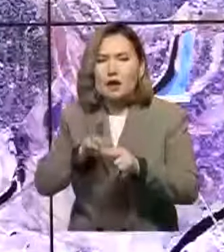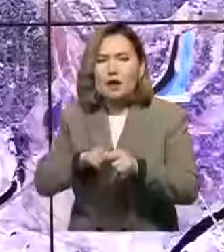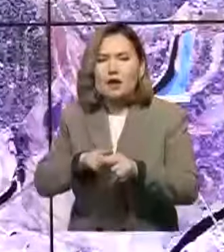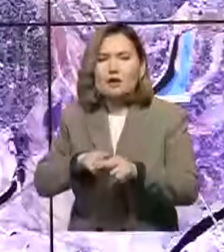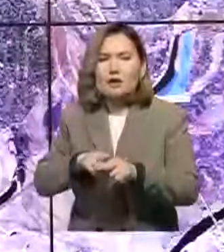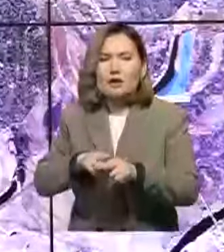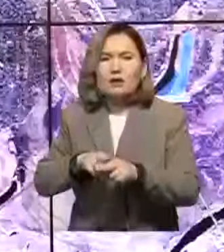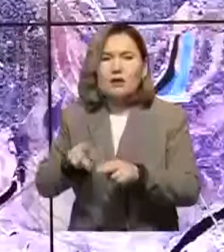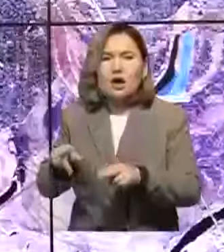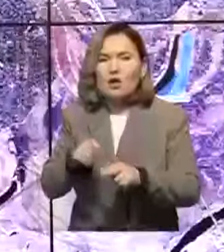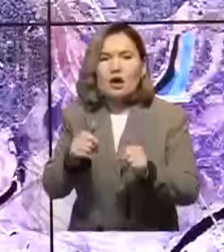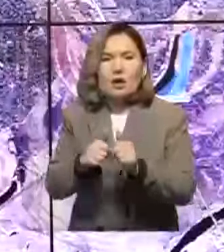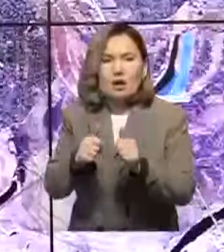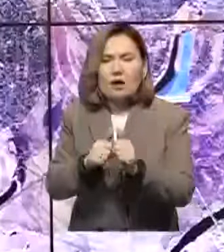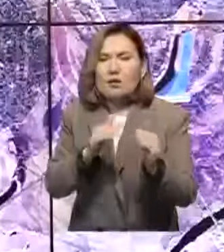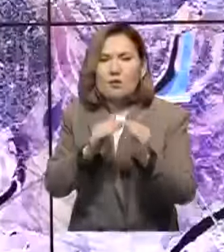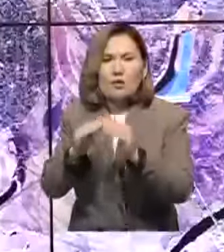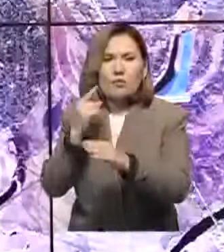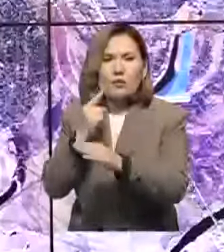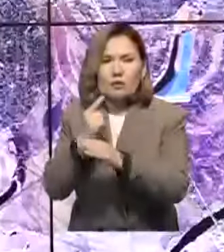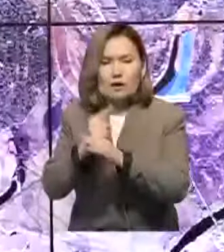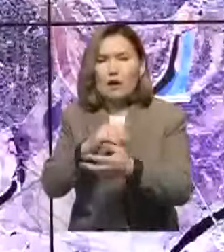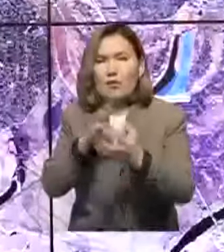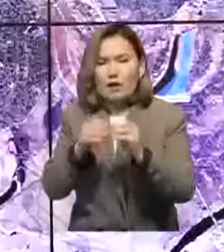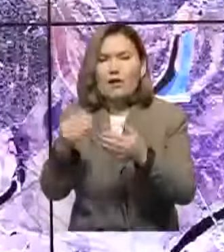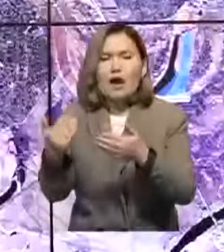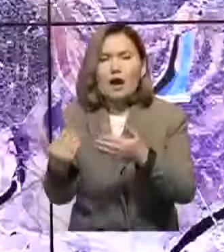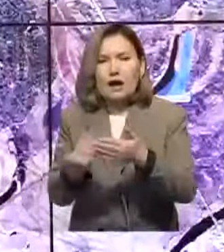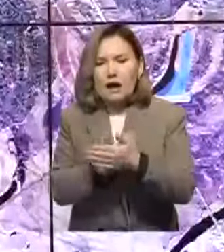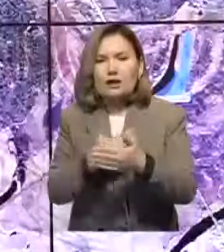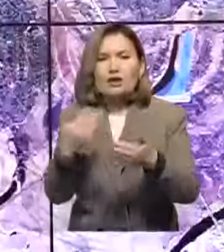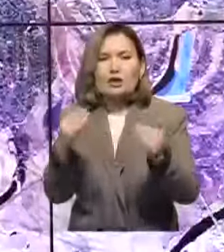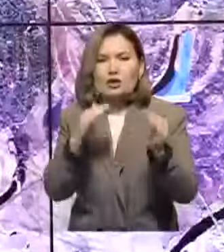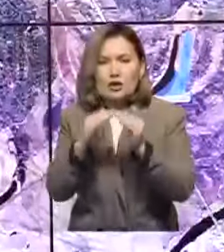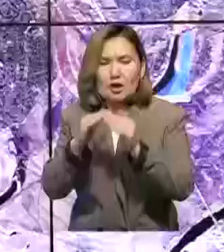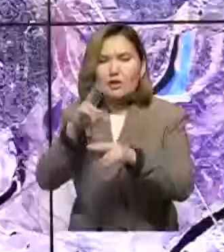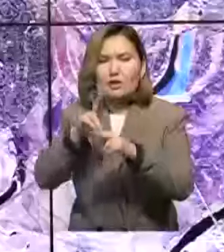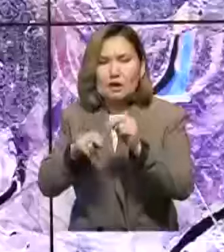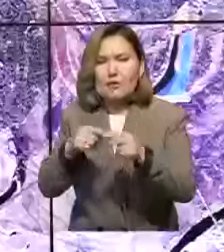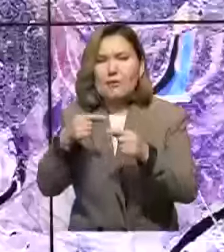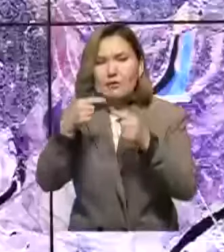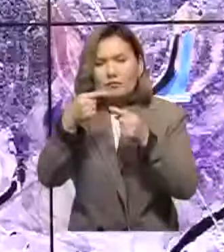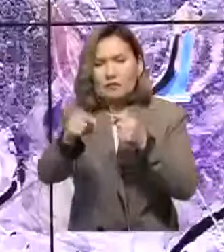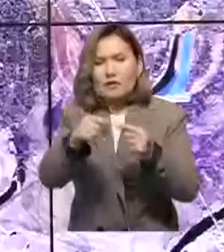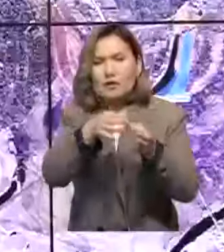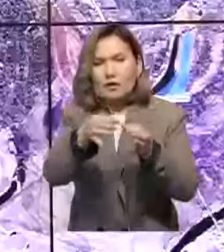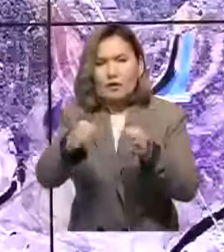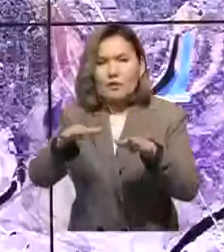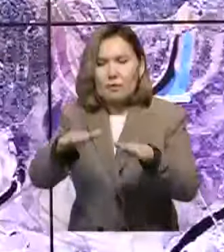төмен орналасқан тұрғын үйлерді қайтып сондай шығынға ұшырамас үшін сол